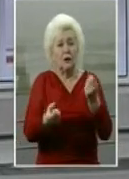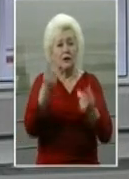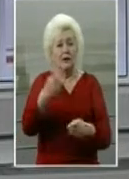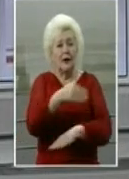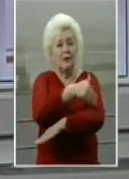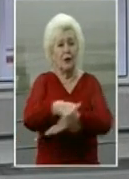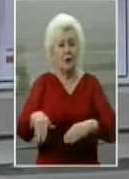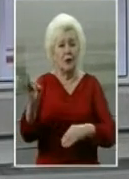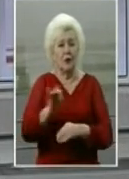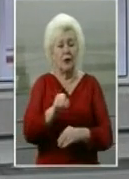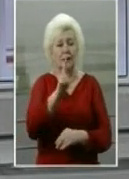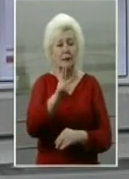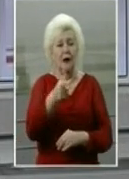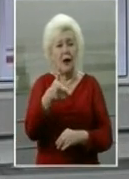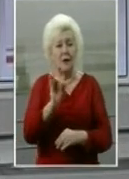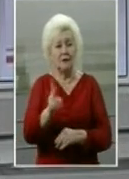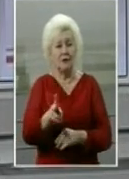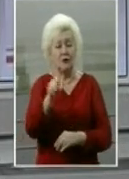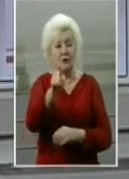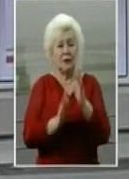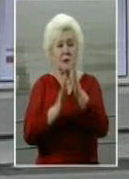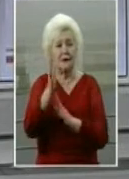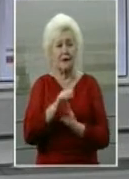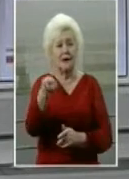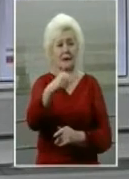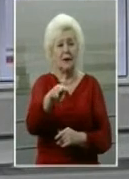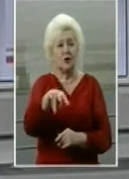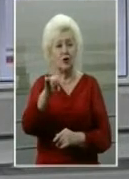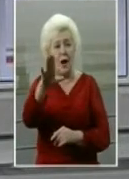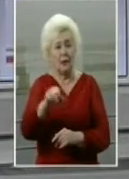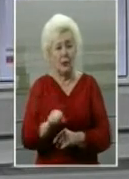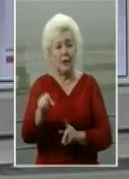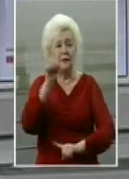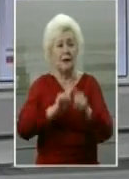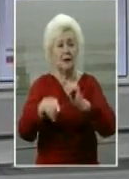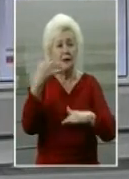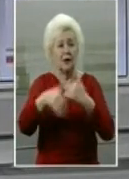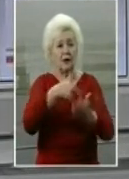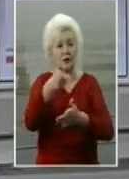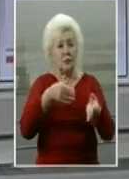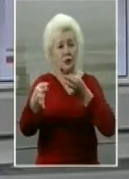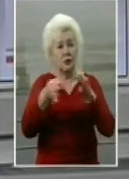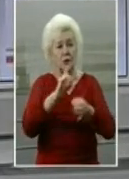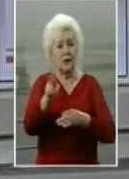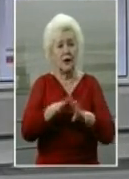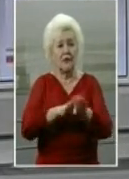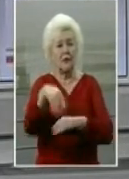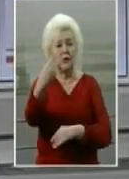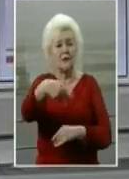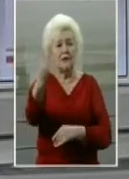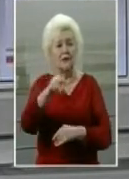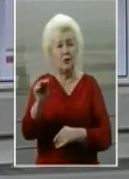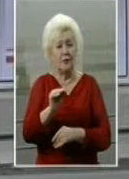з'явилися вулиця імені Катерини Гандзюк та сквер Дениса Лошкарьова. На засіданні Херсонської міської ради, яке відбулося 22